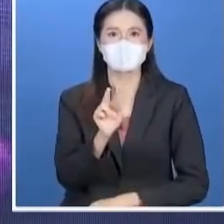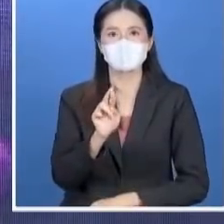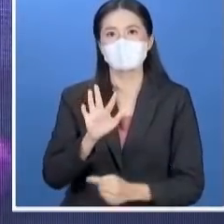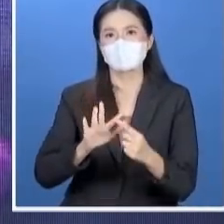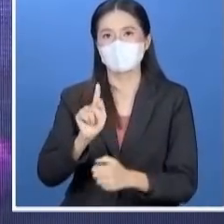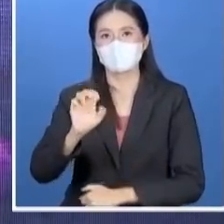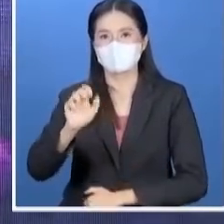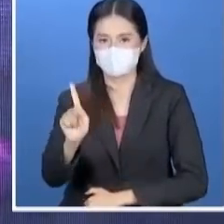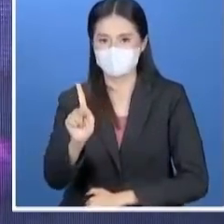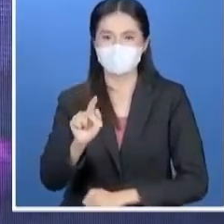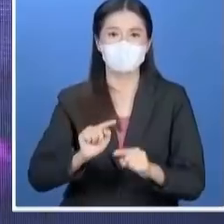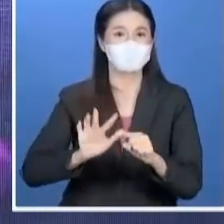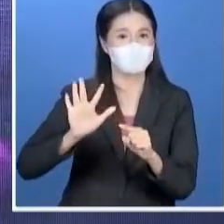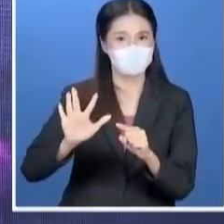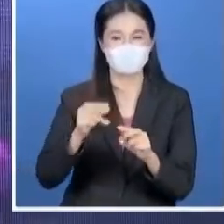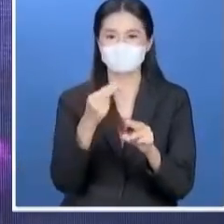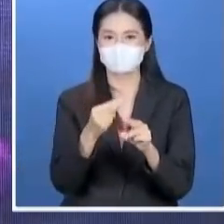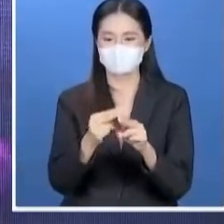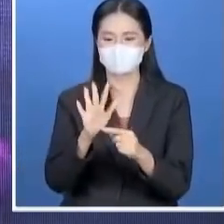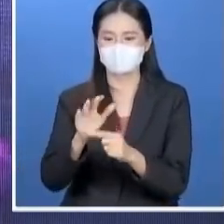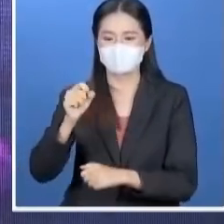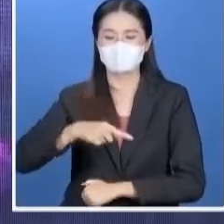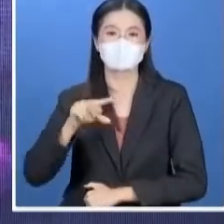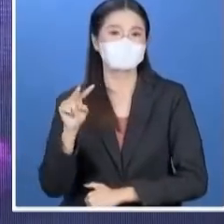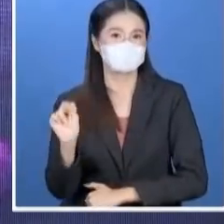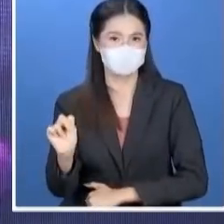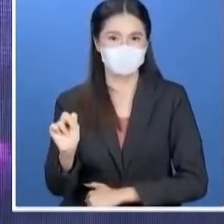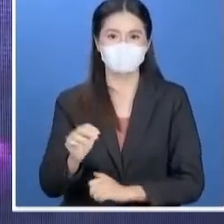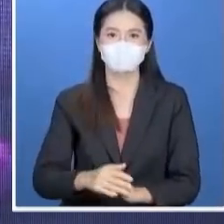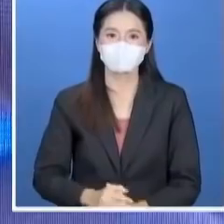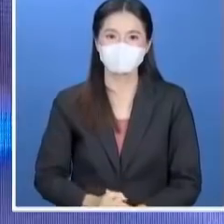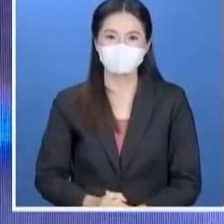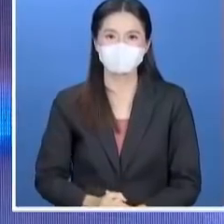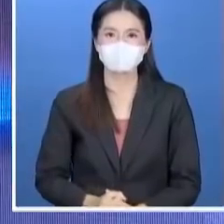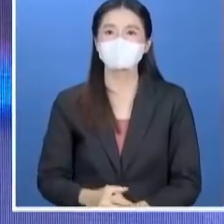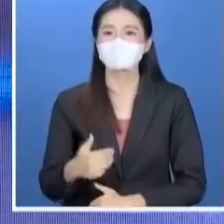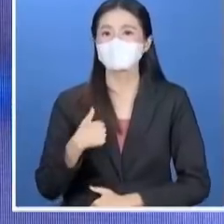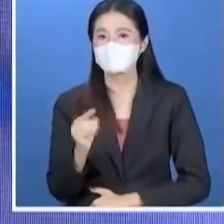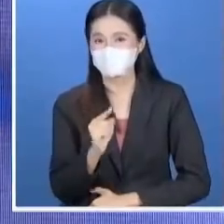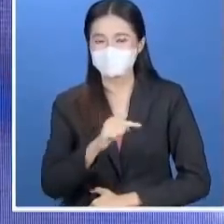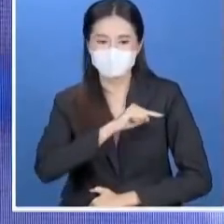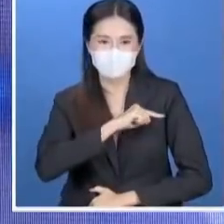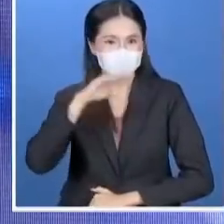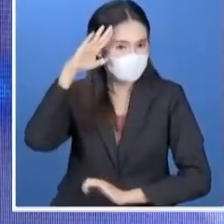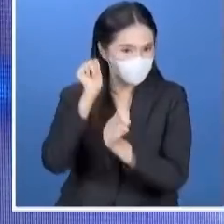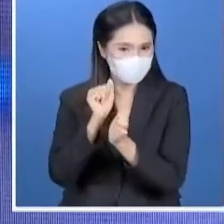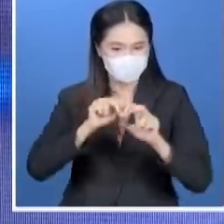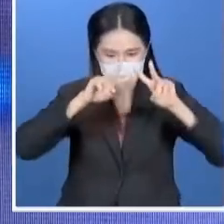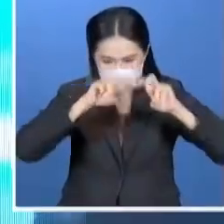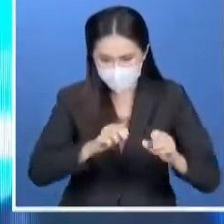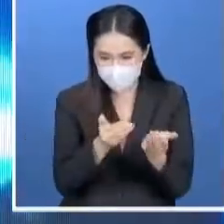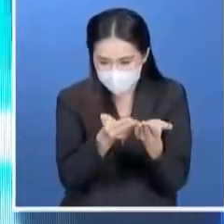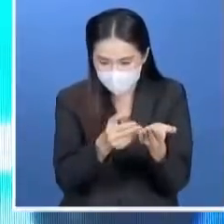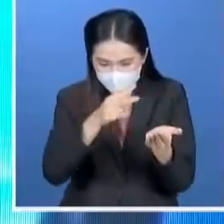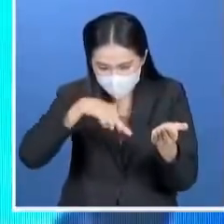สุขสวัสดิ์หรือกติก 5. นายวิสาภัทรมโนมัยลักษณ์หรือแซนโดยระหว่างที่เจ้าหน้าที่ตำรวจทำการตรวจค้น